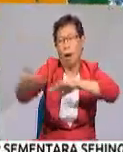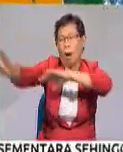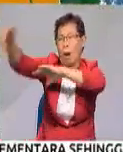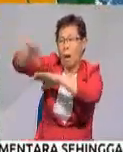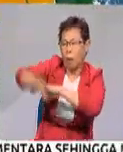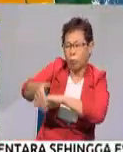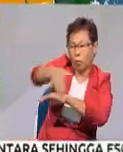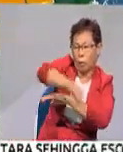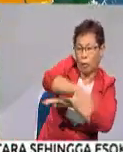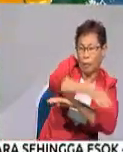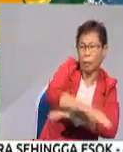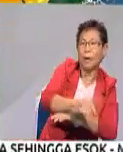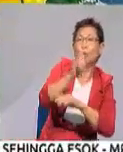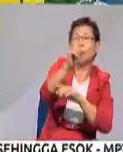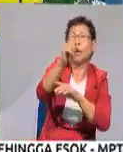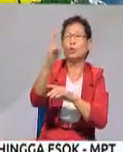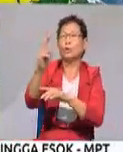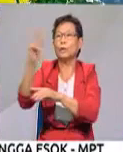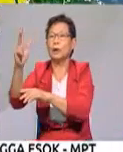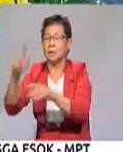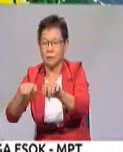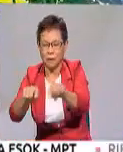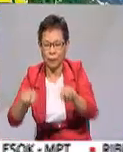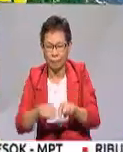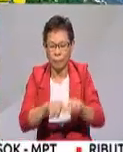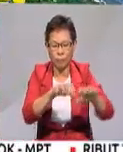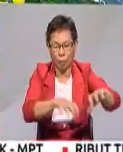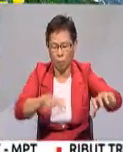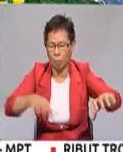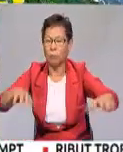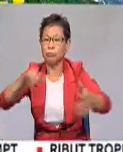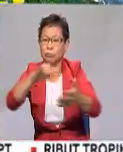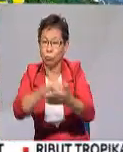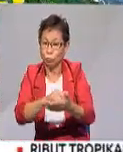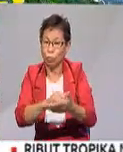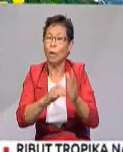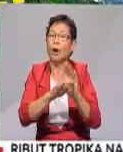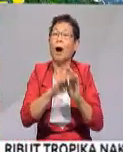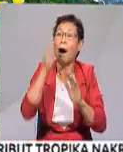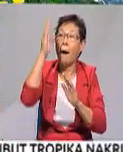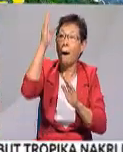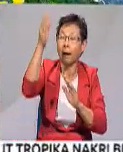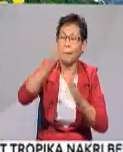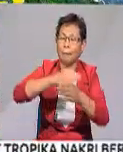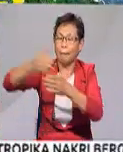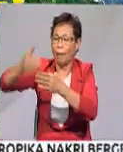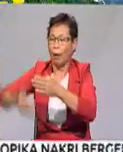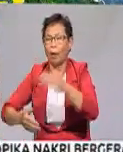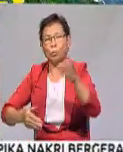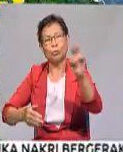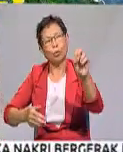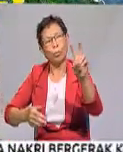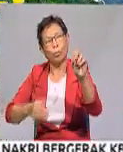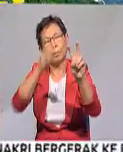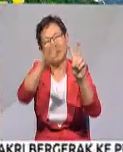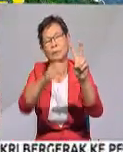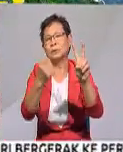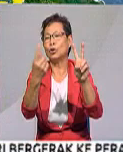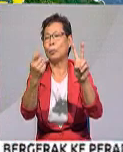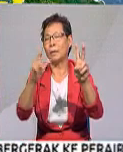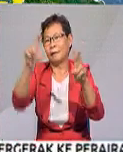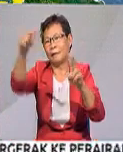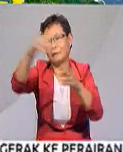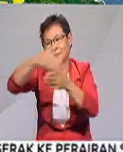peringkat pertama, kedua dan ketiga di kawasan-kawasan yang berkenaan yang akan berakhir pada 12 November